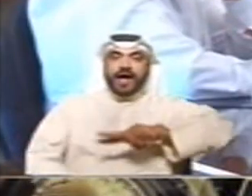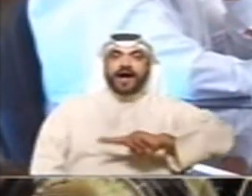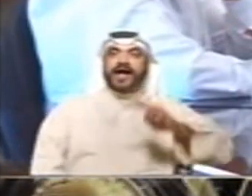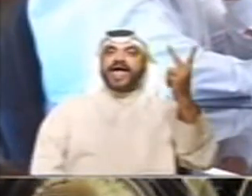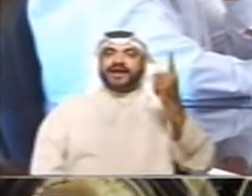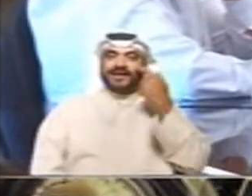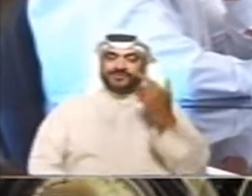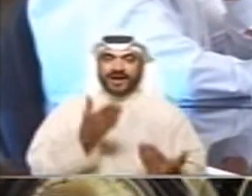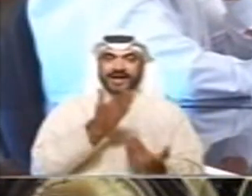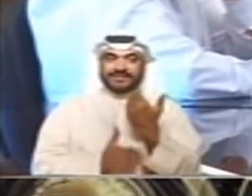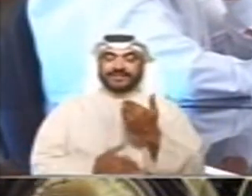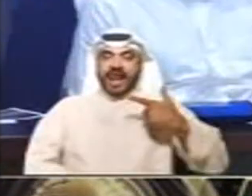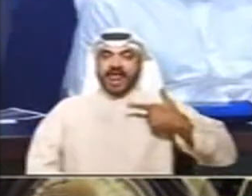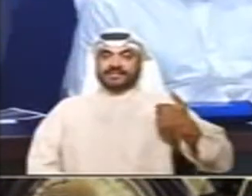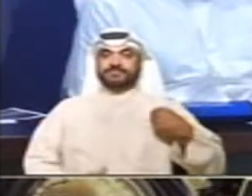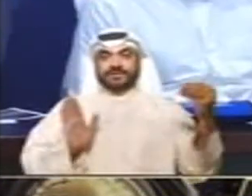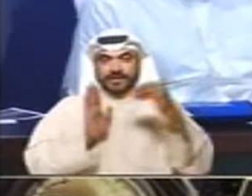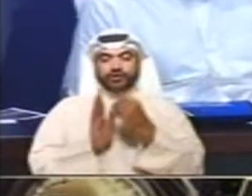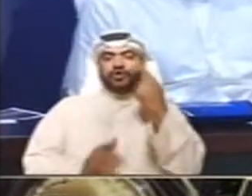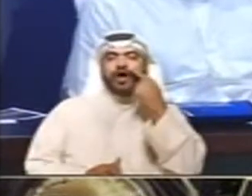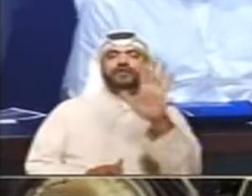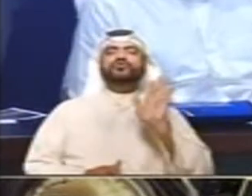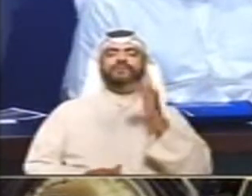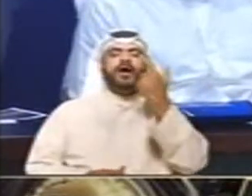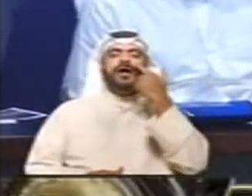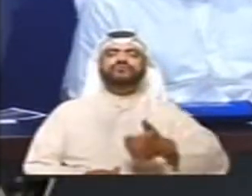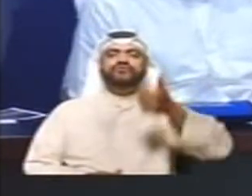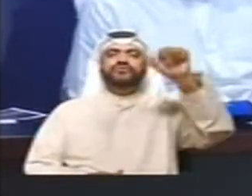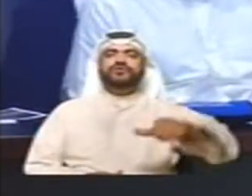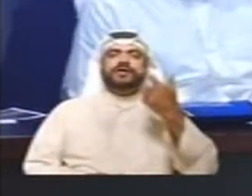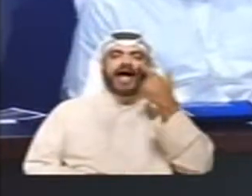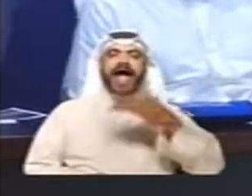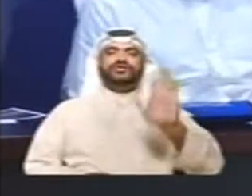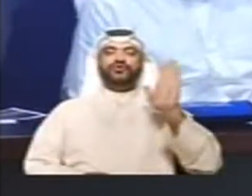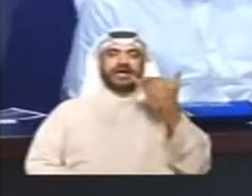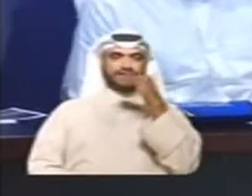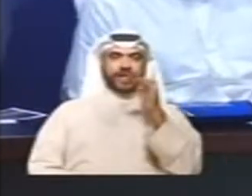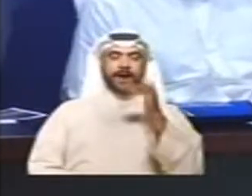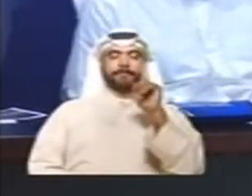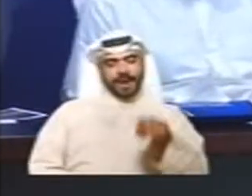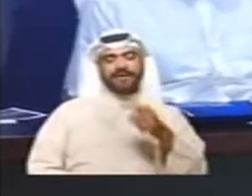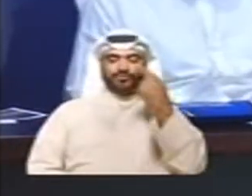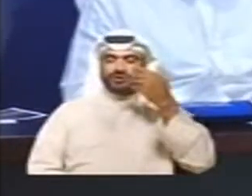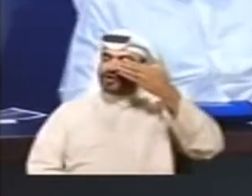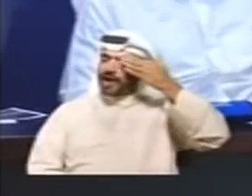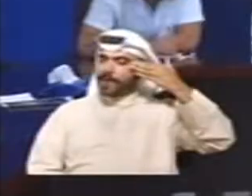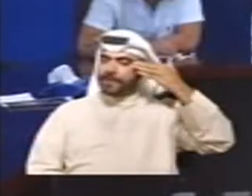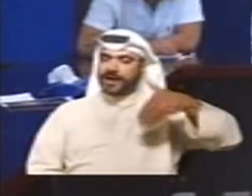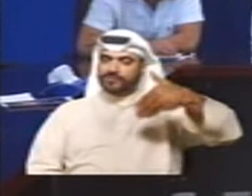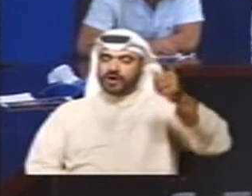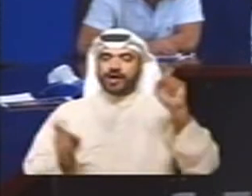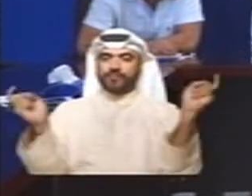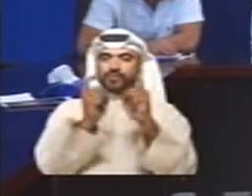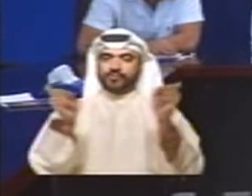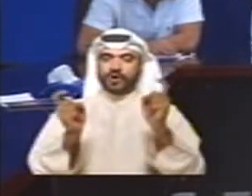للأزرق وإعطاء بعض الأسماء فرصة حقيقية لإثبات قدراتهم في المواجهتين الوديتين المقبلتين،